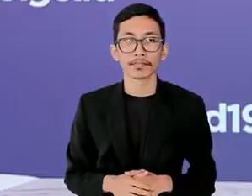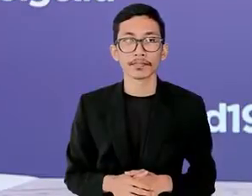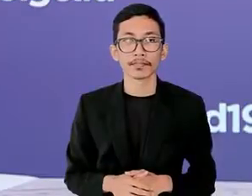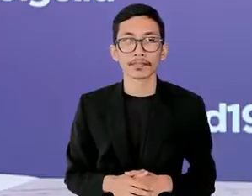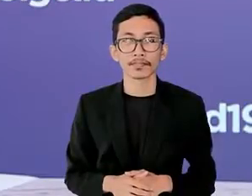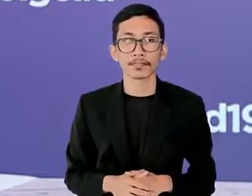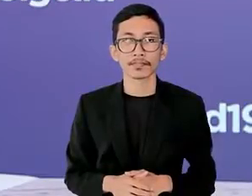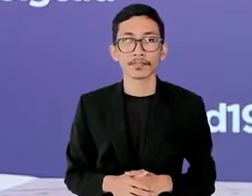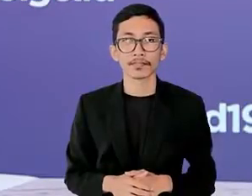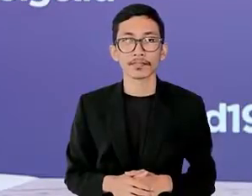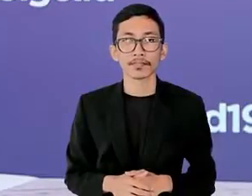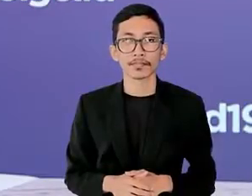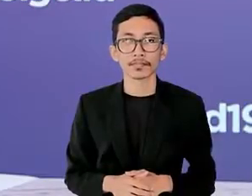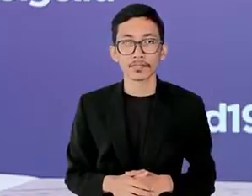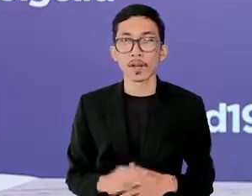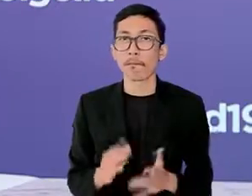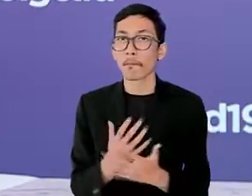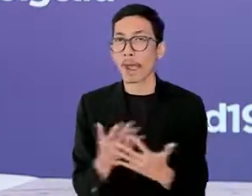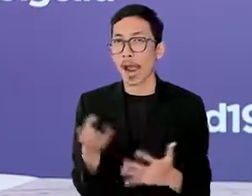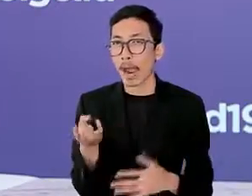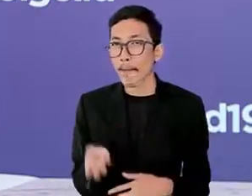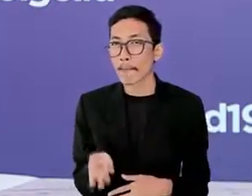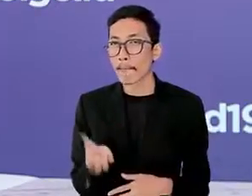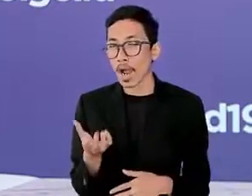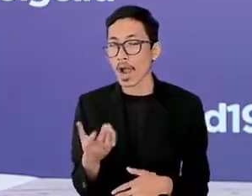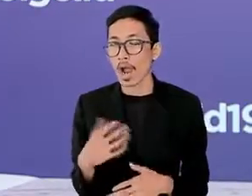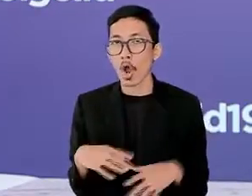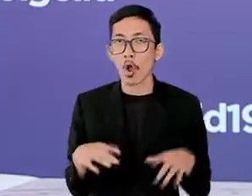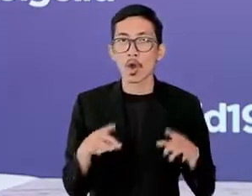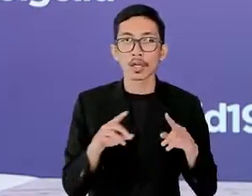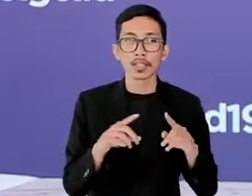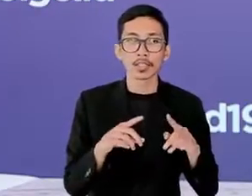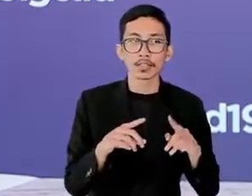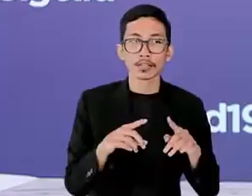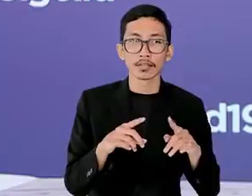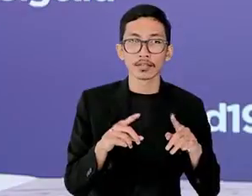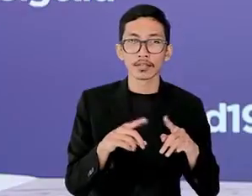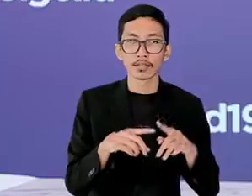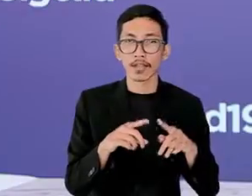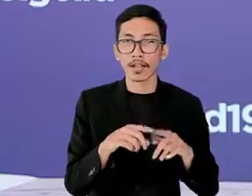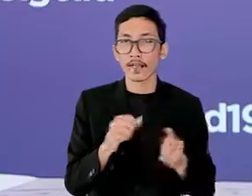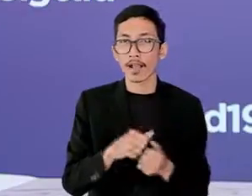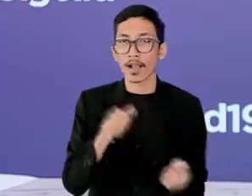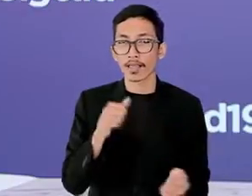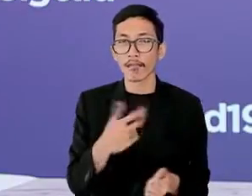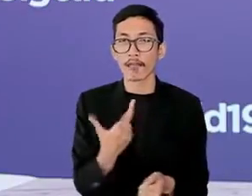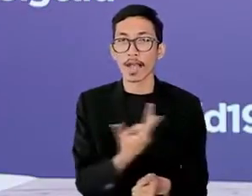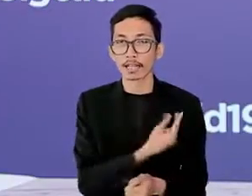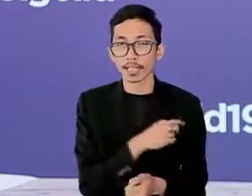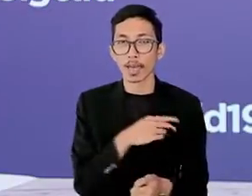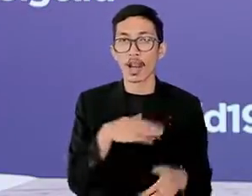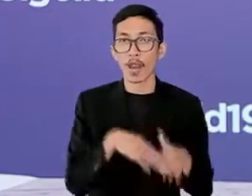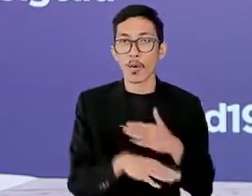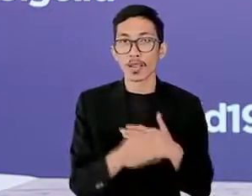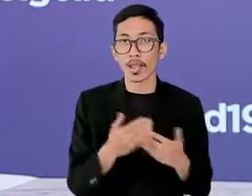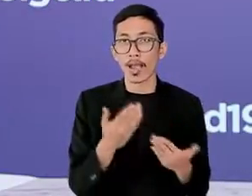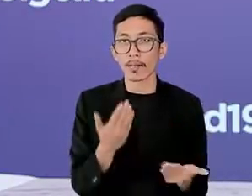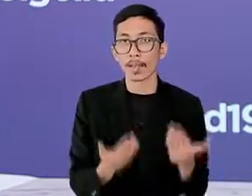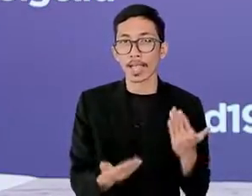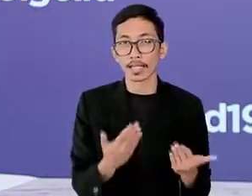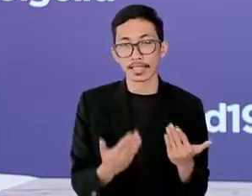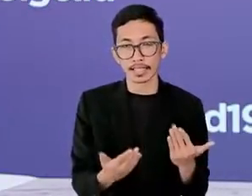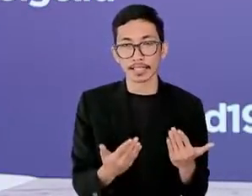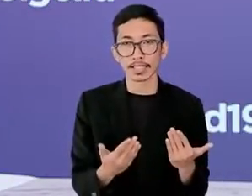dan menjamin keamanan serta fungsi periksa sertifikat vaksinasi copy 19 Melalui aplikasi peduli